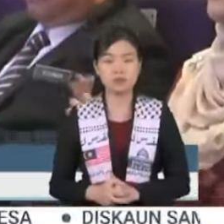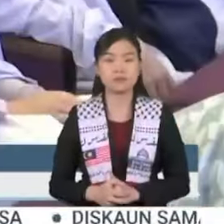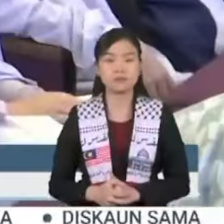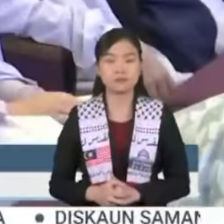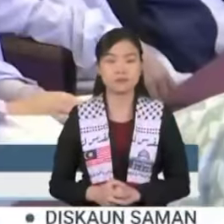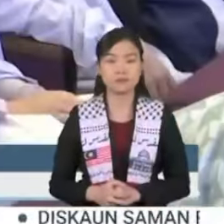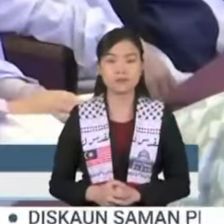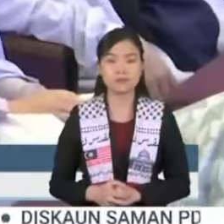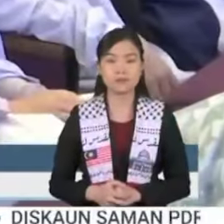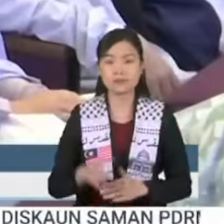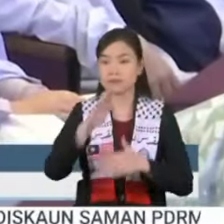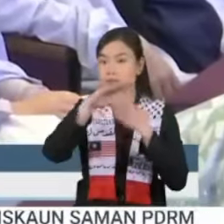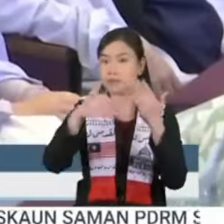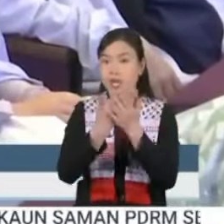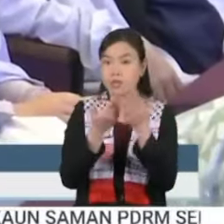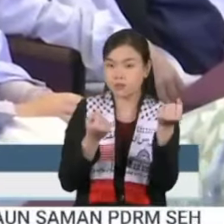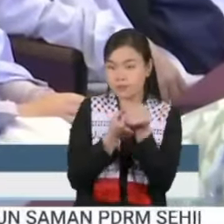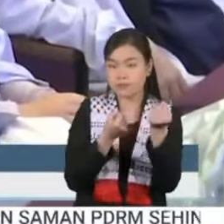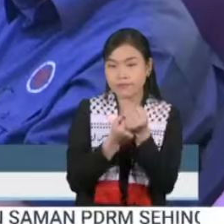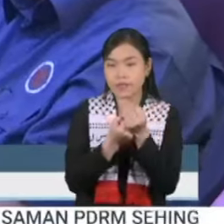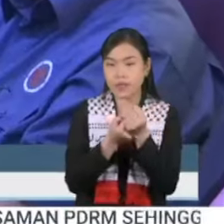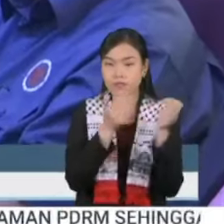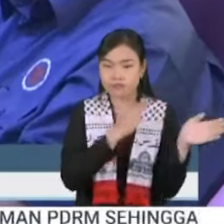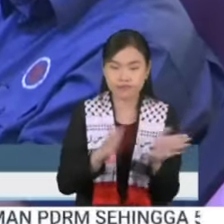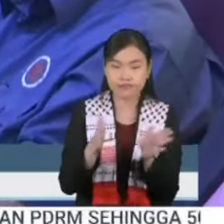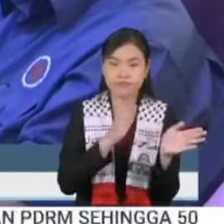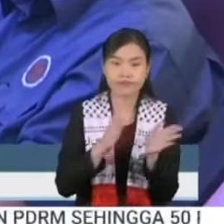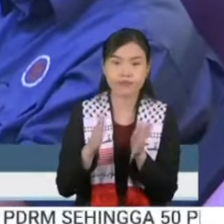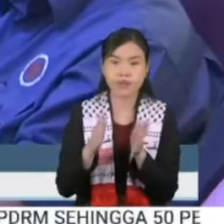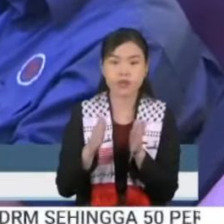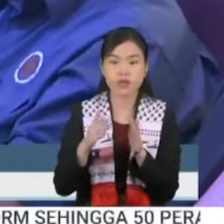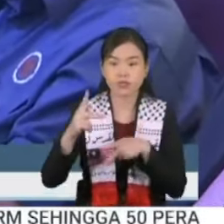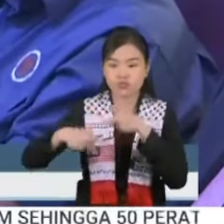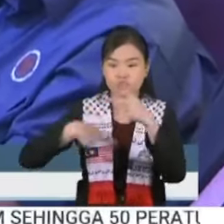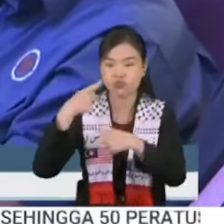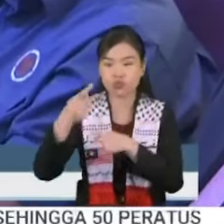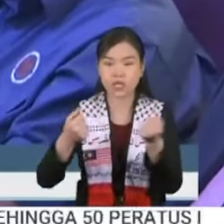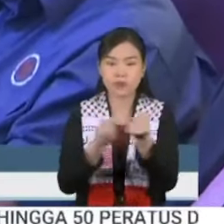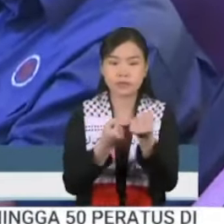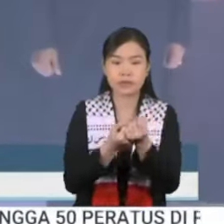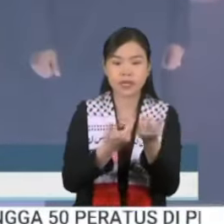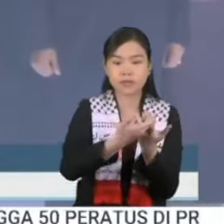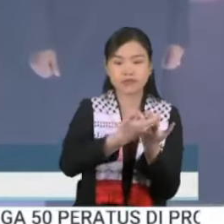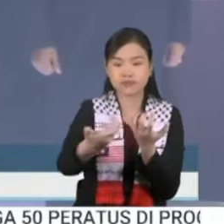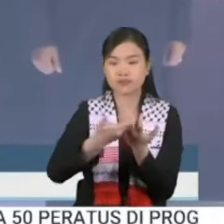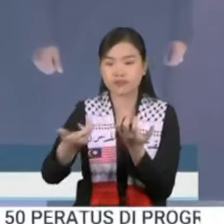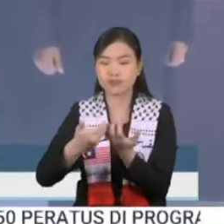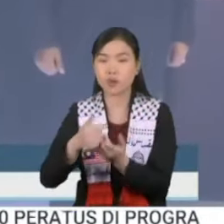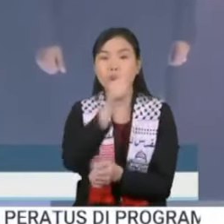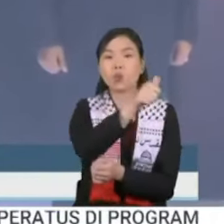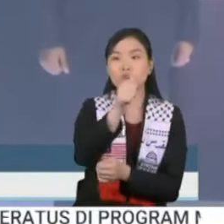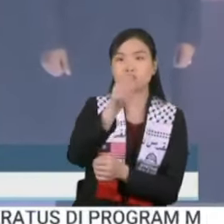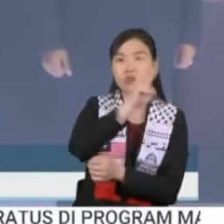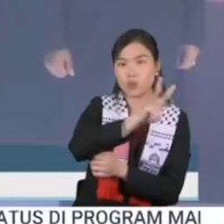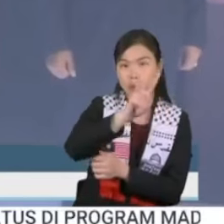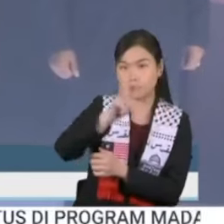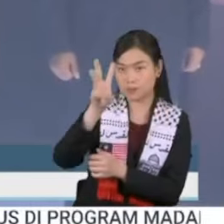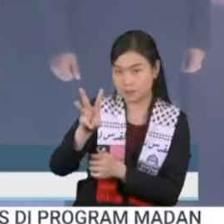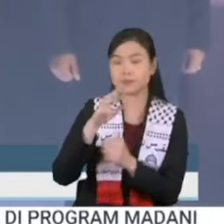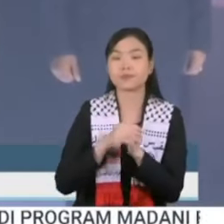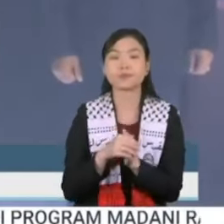Sebelum ini, semua penaja mengendalikan proses tajaan secara berasingan melalui laman web masing-masing.